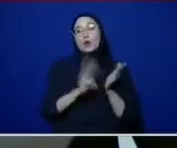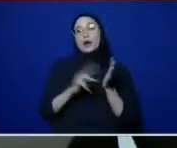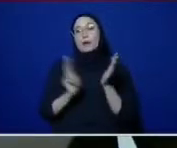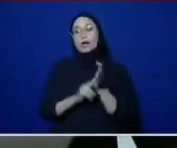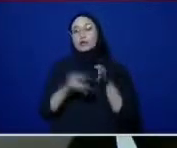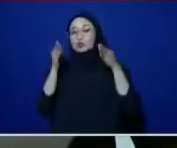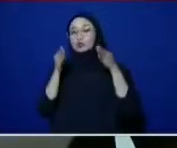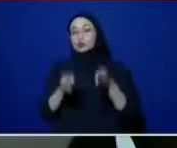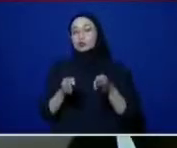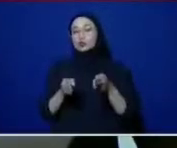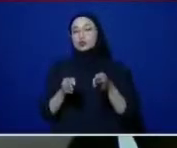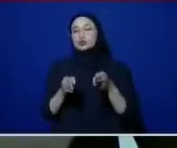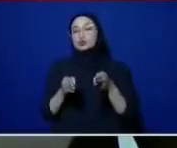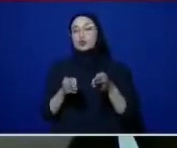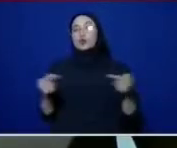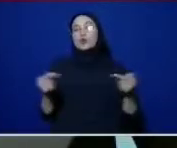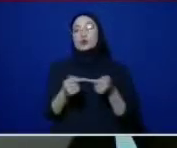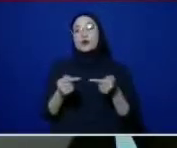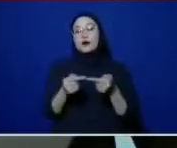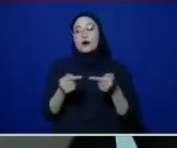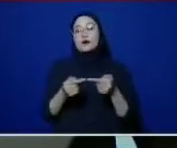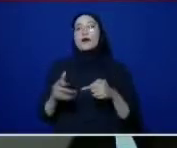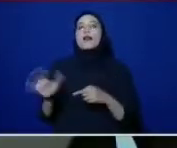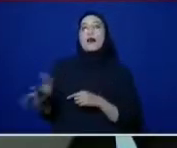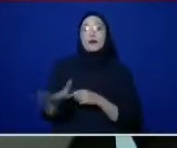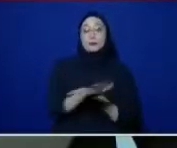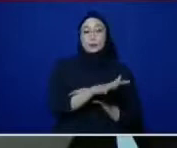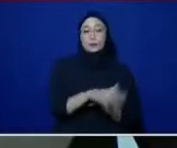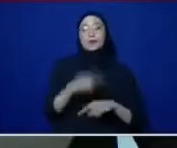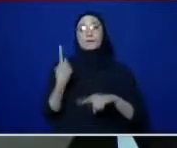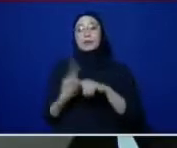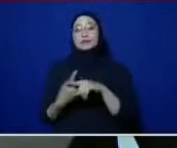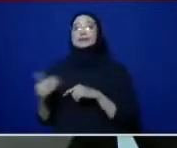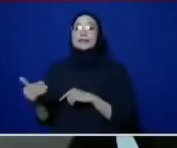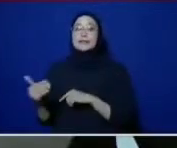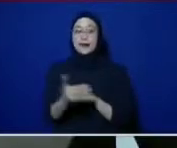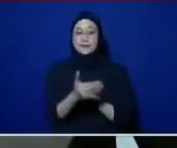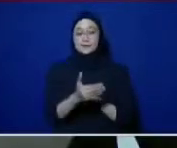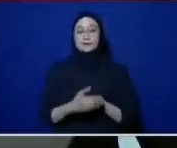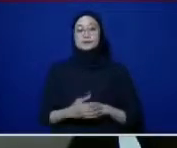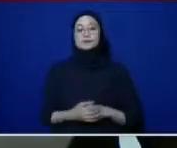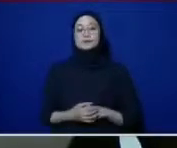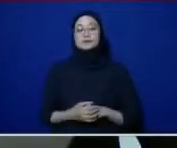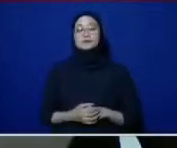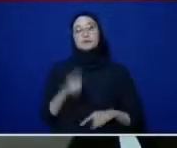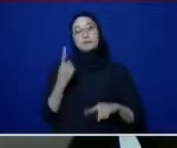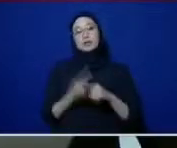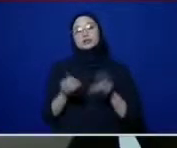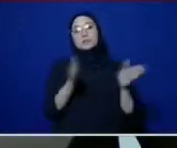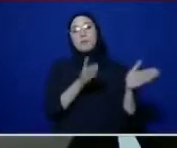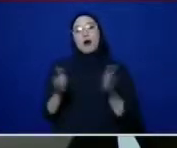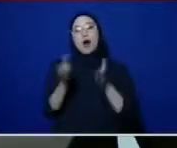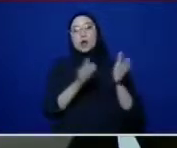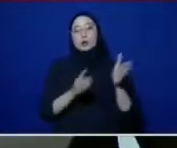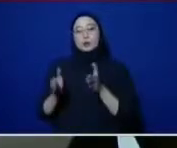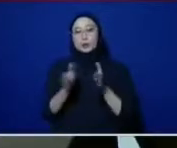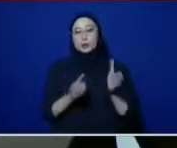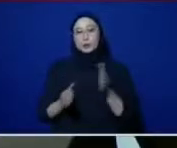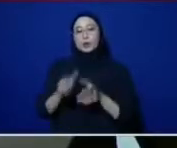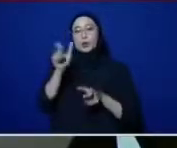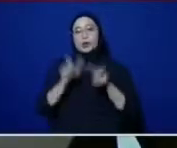BUMN khusus di bidang laut dan di bidang perikanan, dan mengorganisir